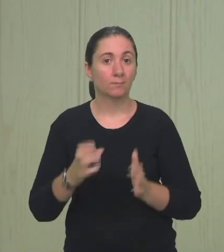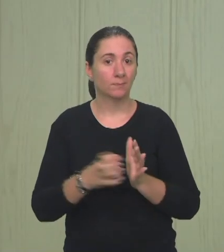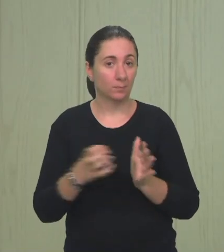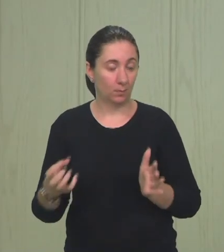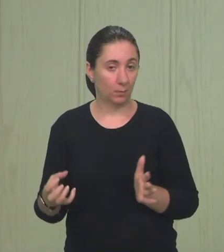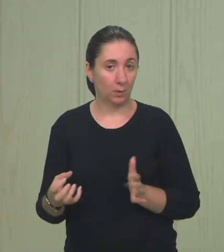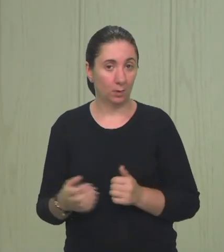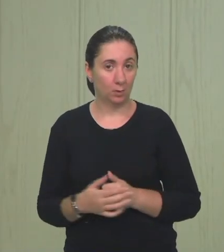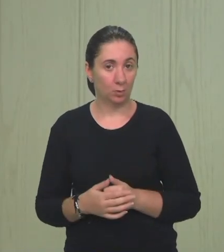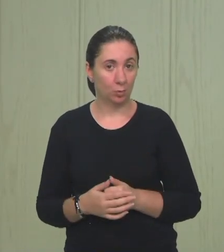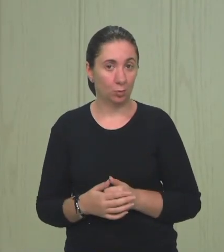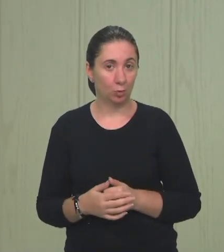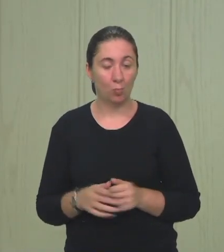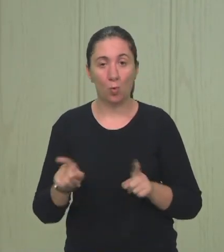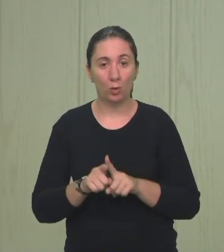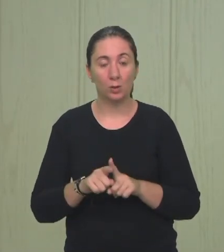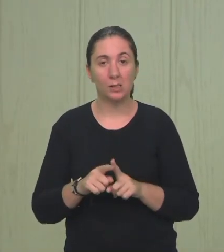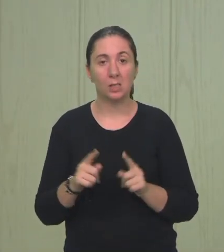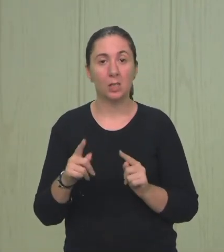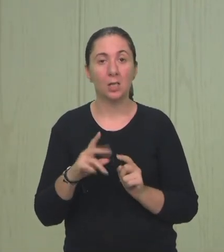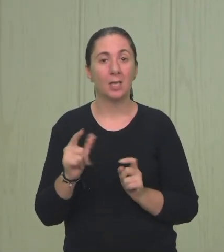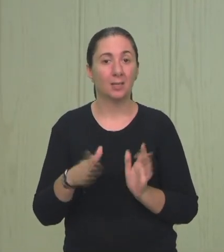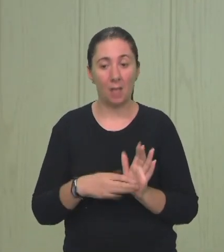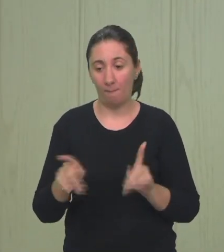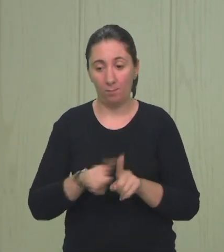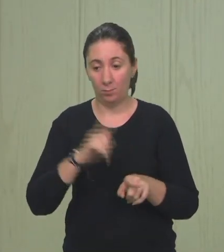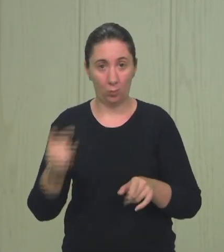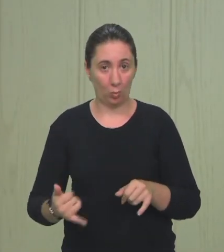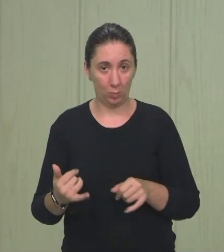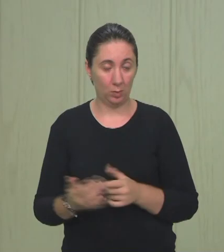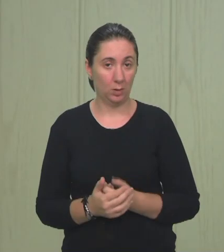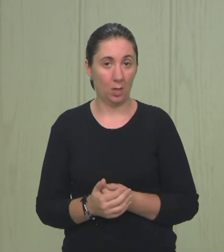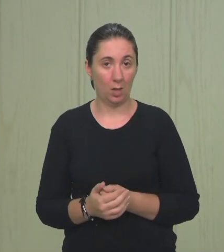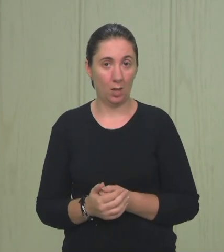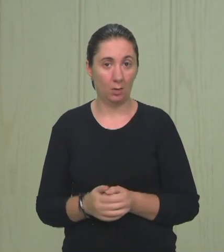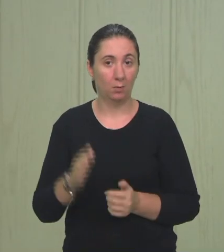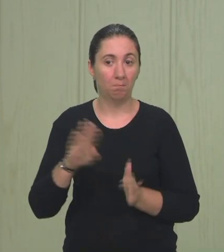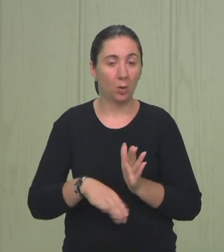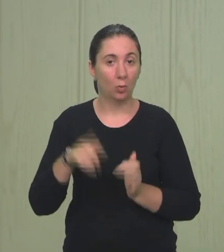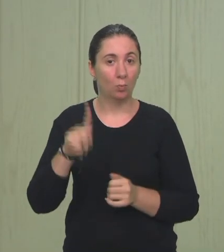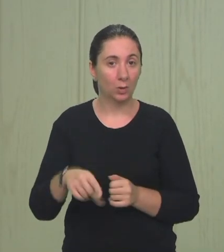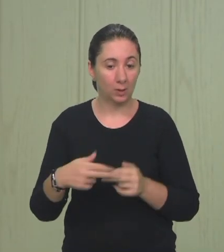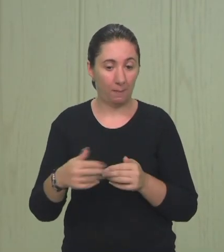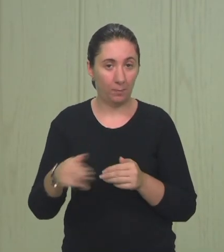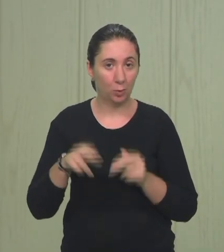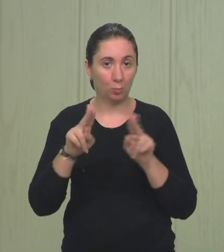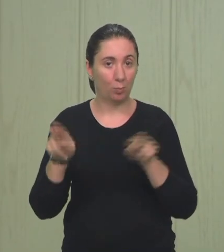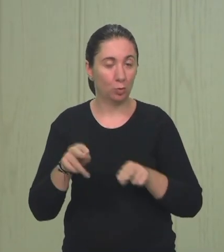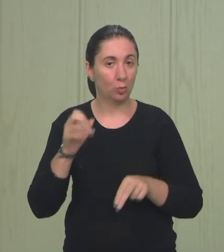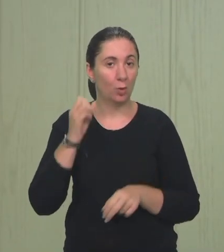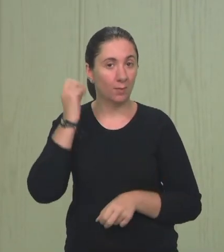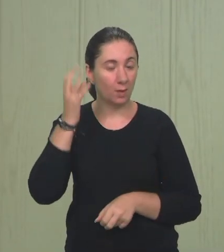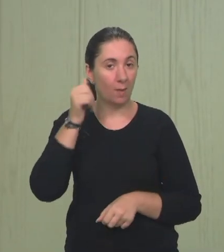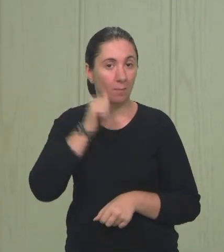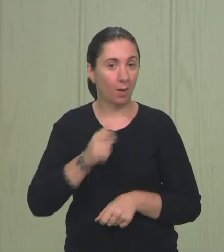Ćemo svakako biti u ritmu kojim smo bili i do sada. Eto, da manje od mjesec dana nam se bliži Međunarodni dan Bijelog